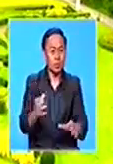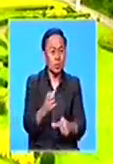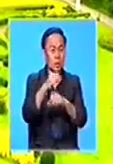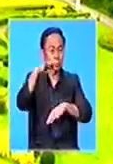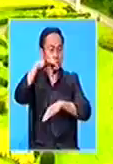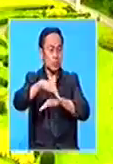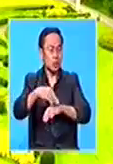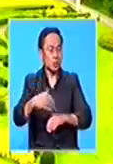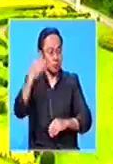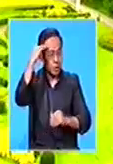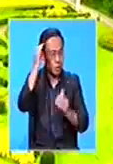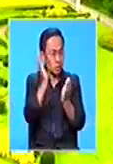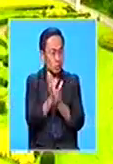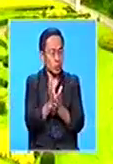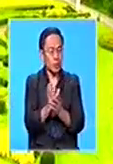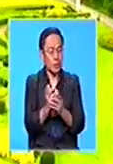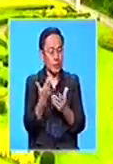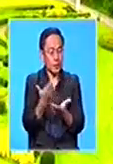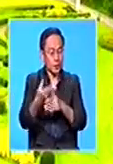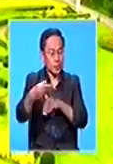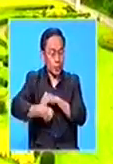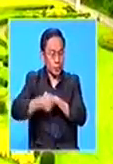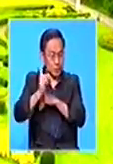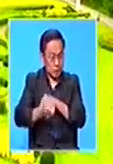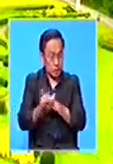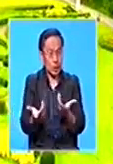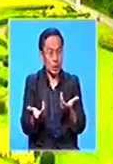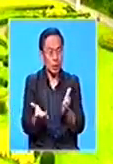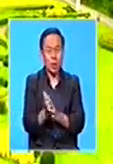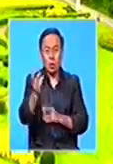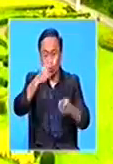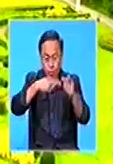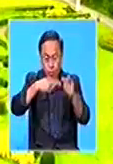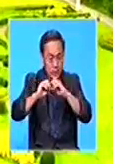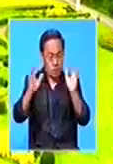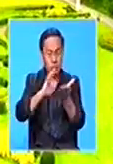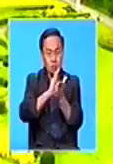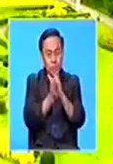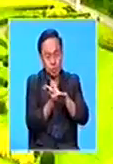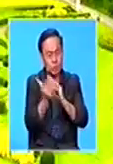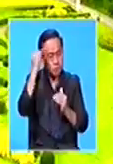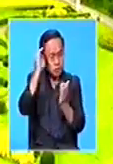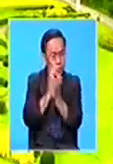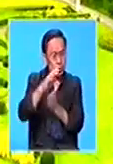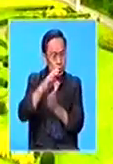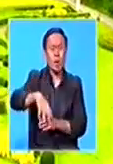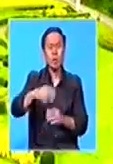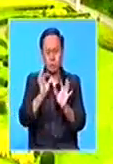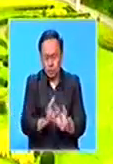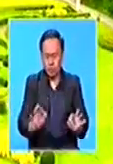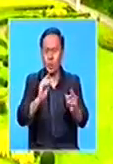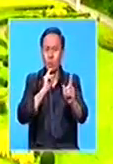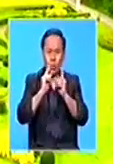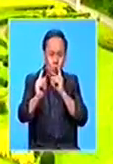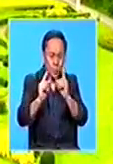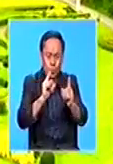ม่จะขายแหน่งกันหรือไม่ก็ไปว่ามานะครับขอให้มีการแจ้งมีการร้องเรียนมาจะปฏิรูปอะไรก็แล้วแต่ตำรวจหารือกันสิครับถ้